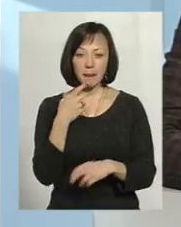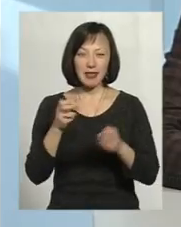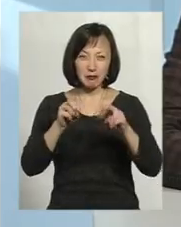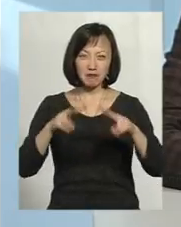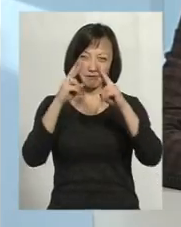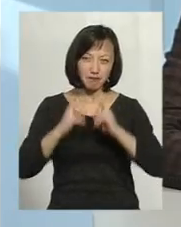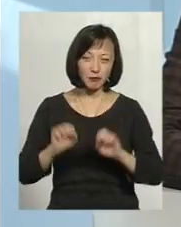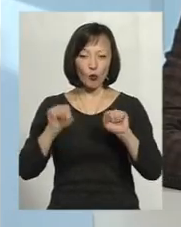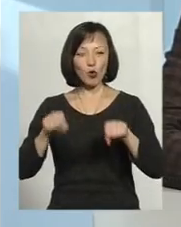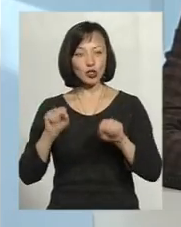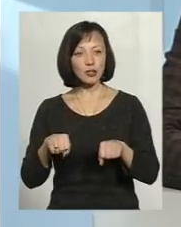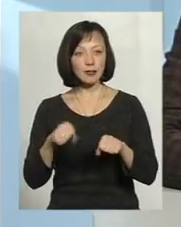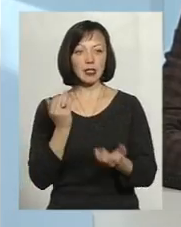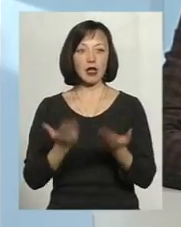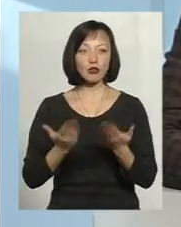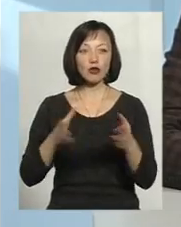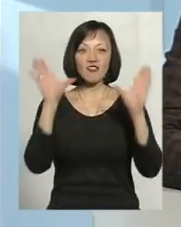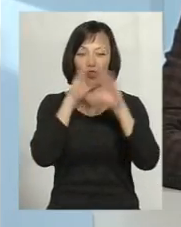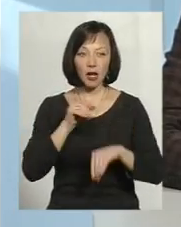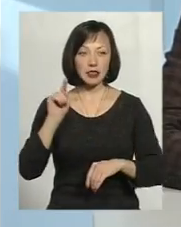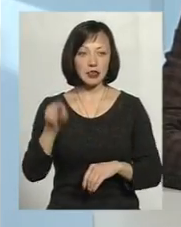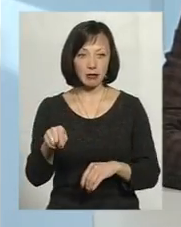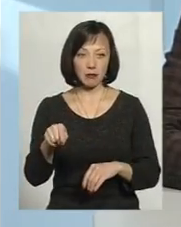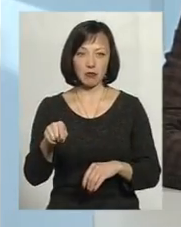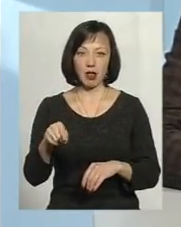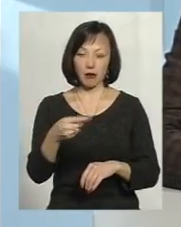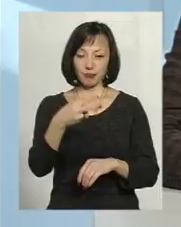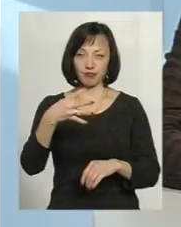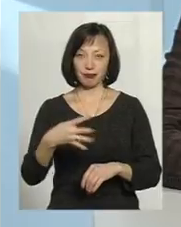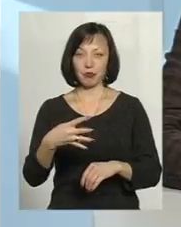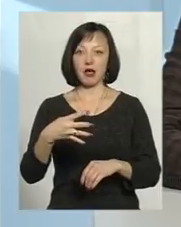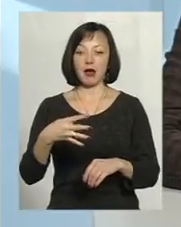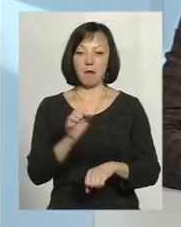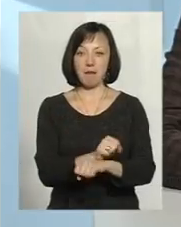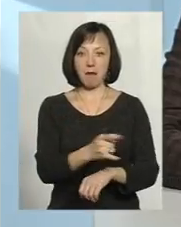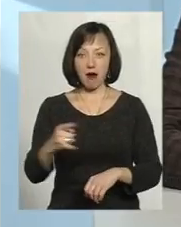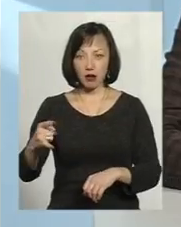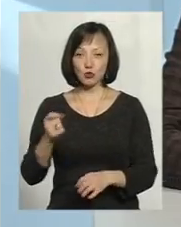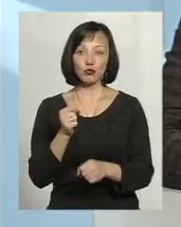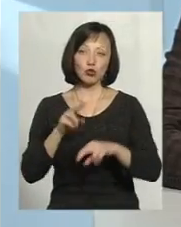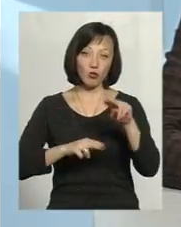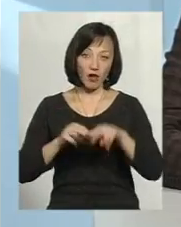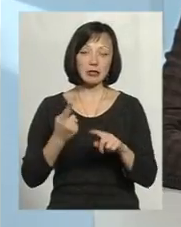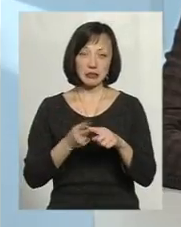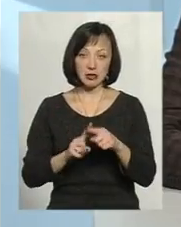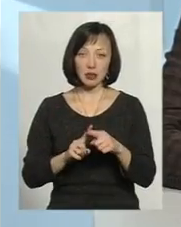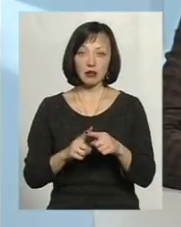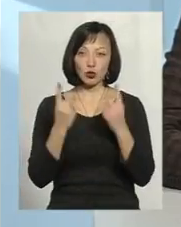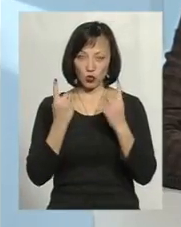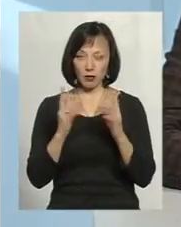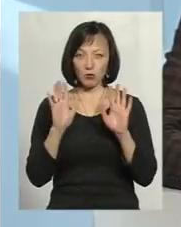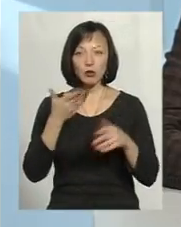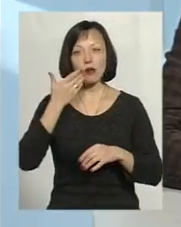вивчають можливість. Якщо вдасться там багаторівневий паркінг, 2-3 рівні збудувати, це теж доволі таки